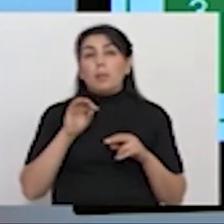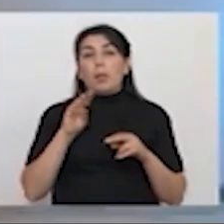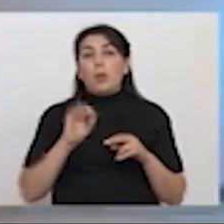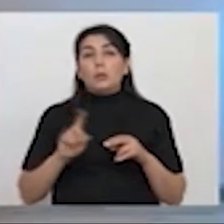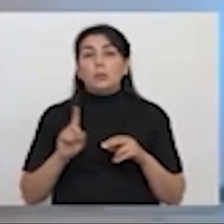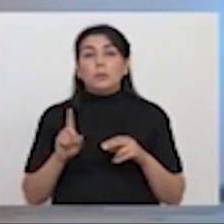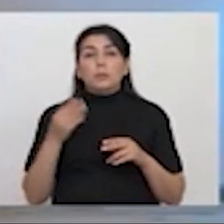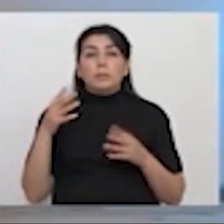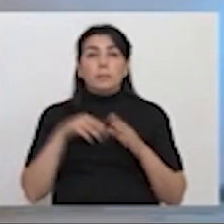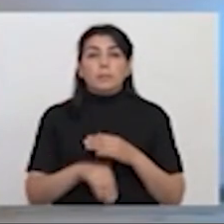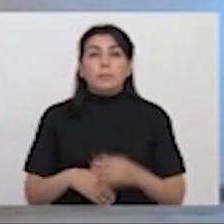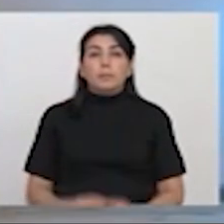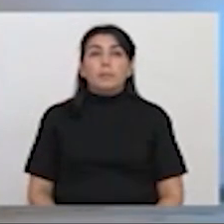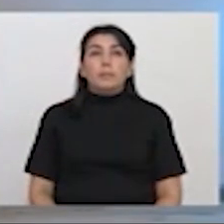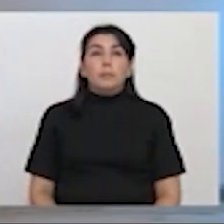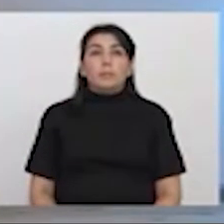hisobiga ta'minlanadi.